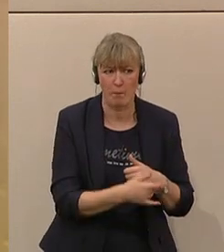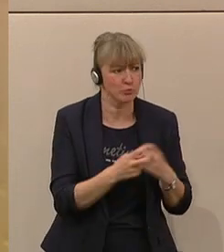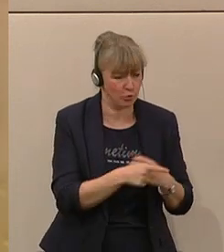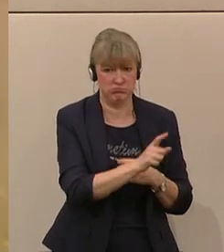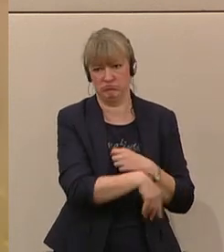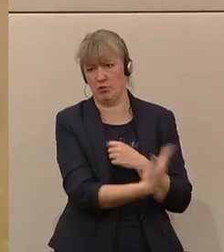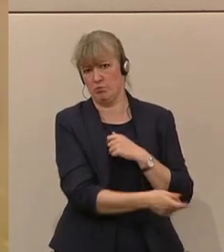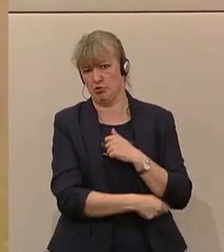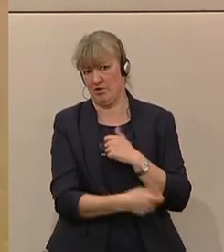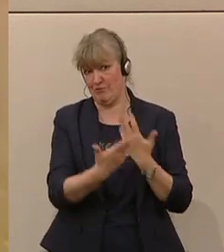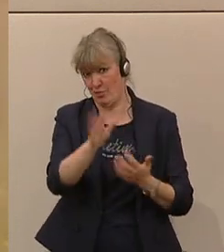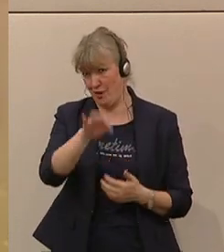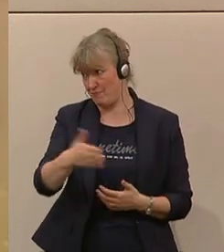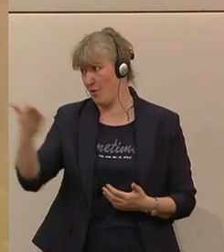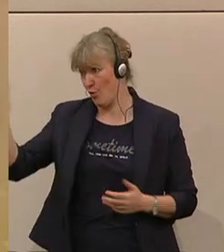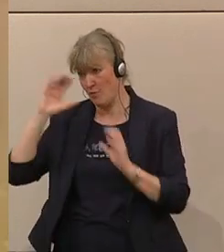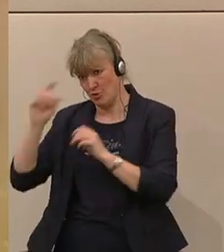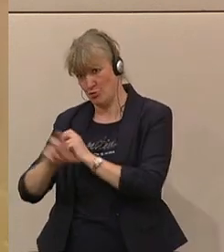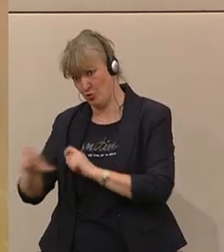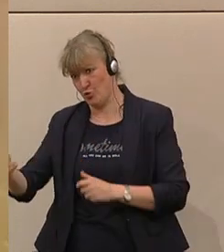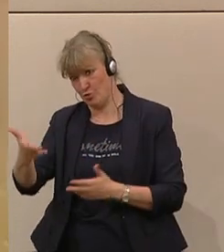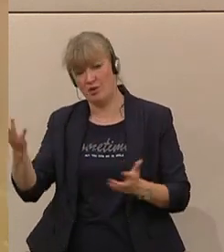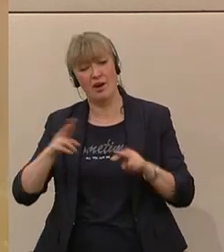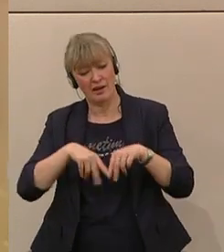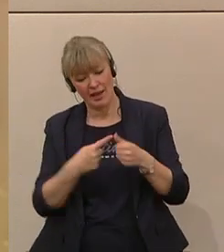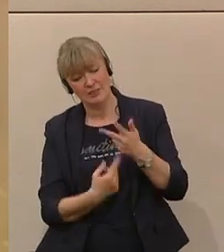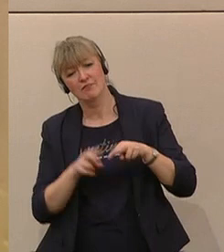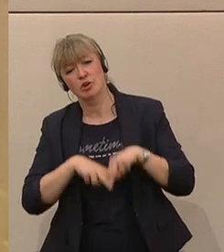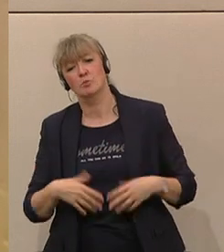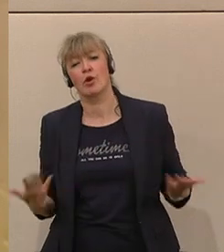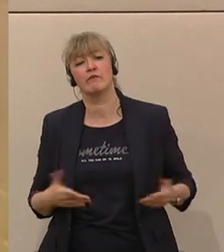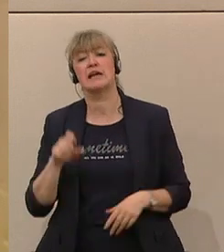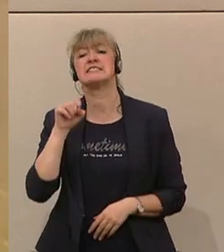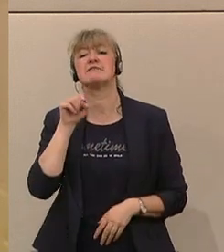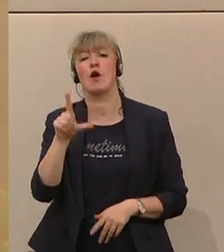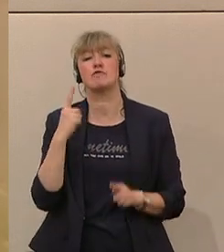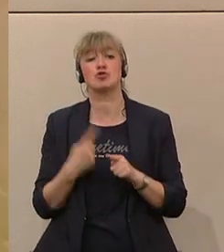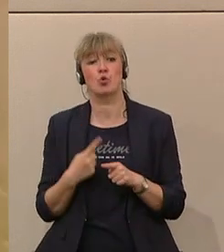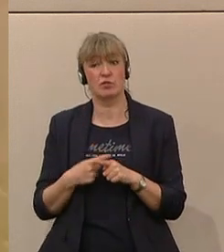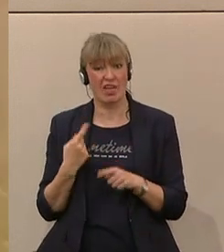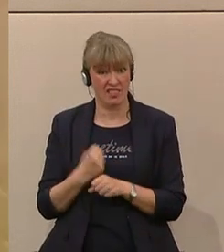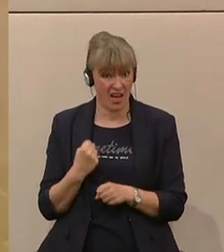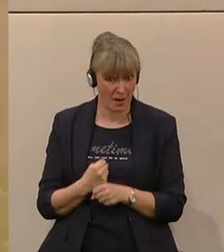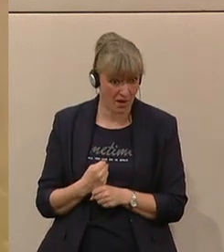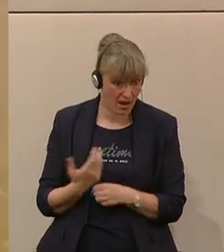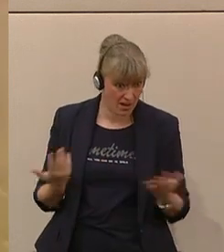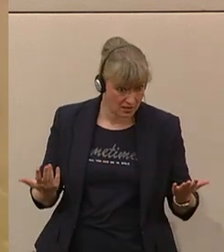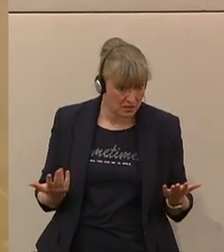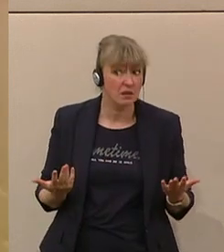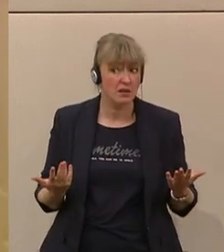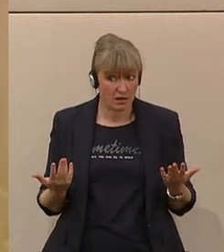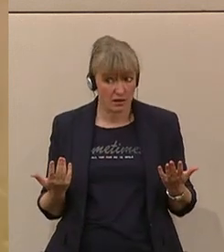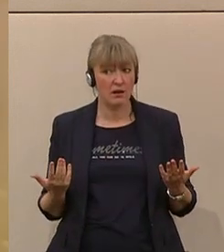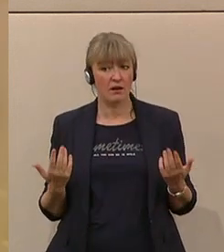Partei, von der ÖVP. Und was ist mit den sonstigen Versprechen? 12-Stunden-Tag. 12-Stunden-Tag hat es noch